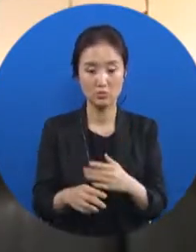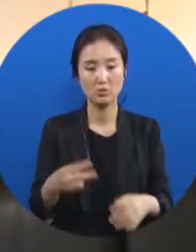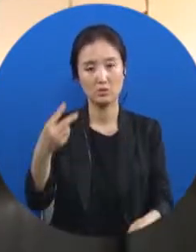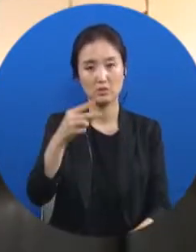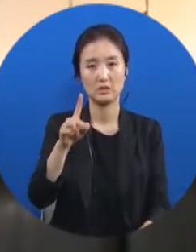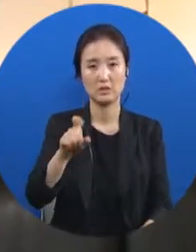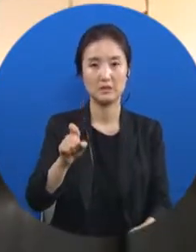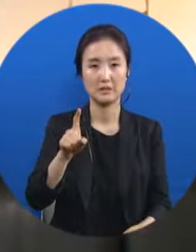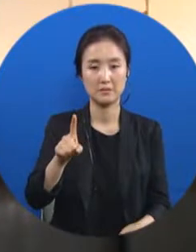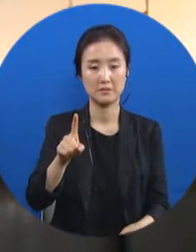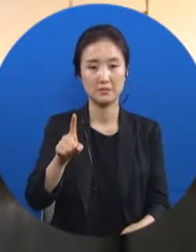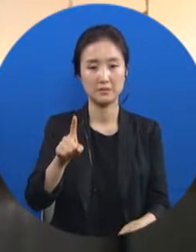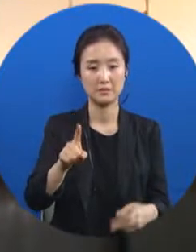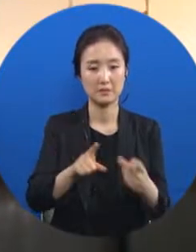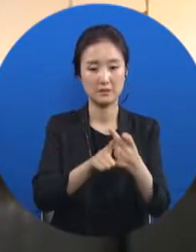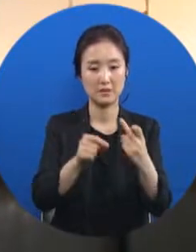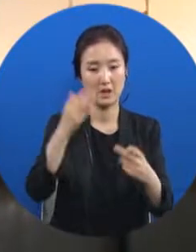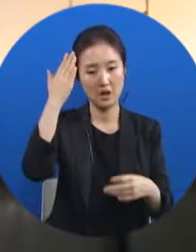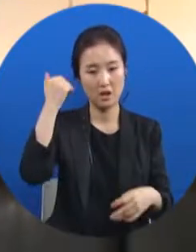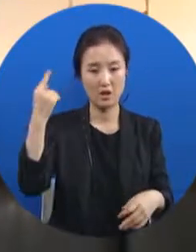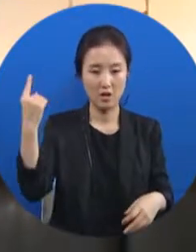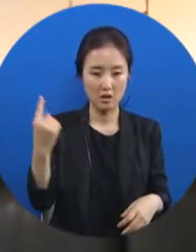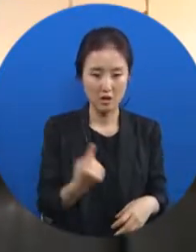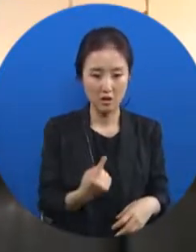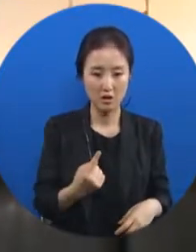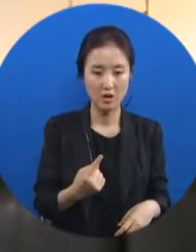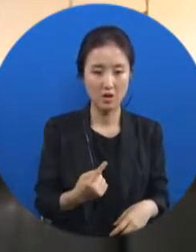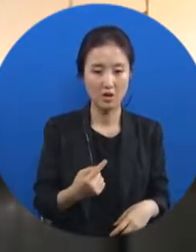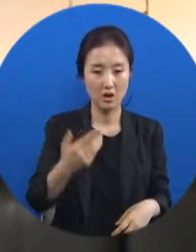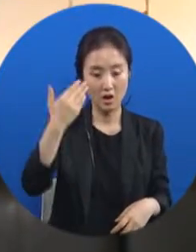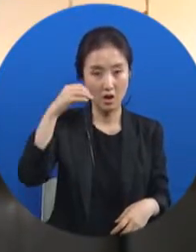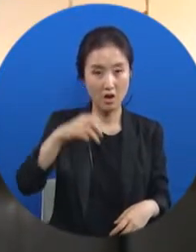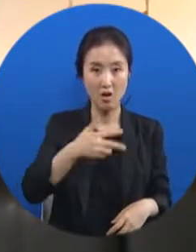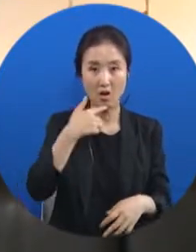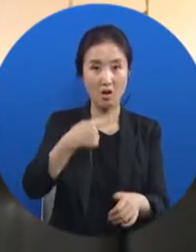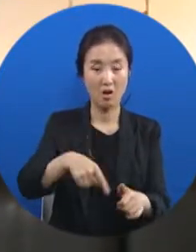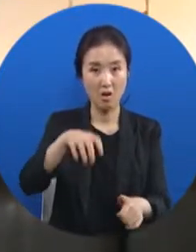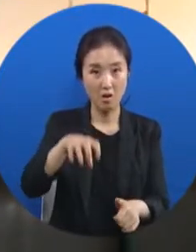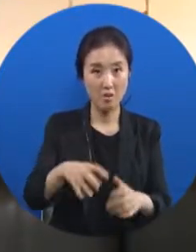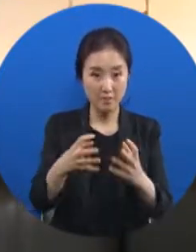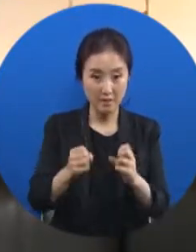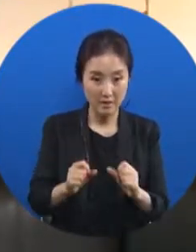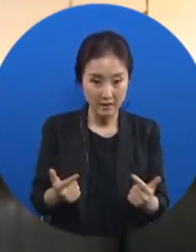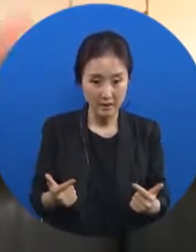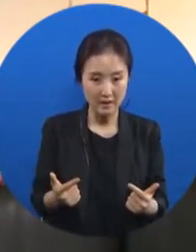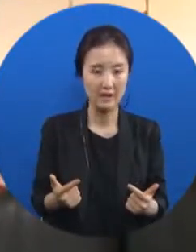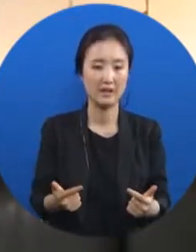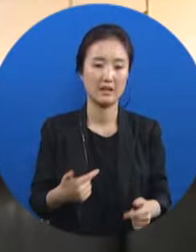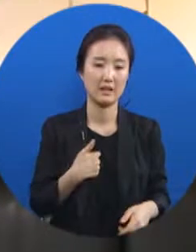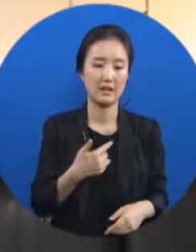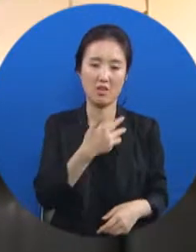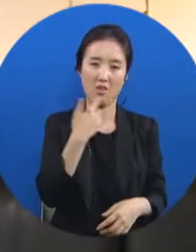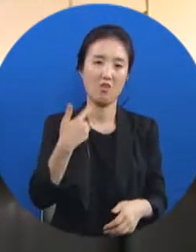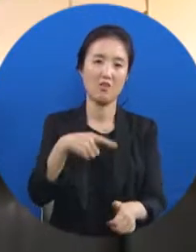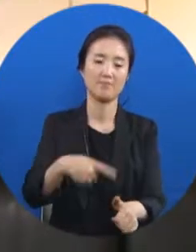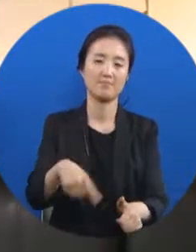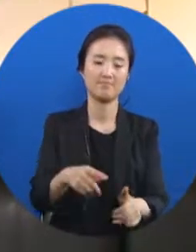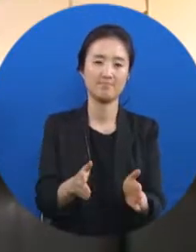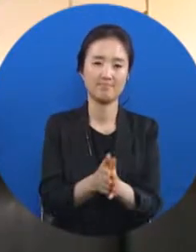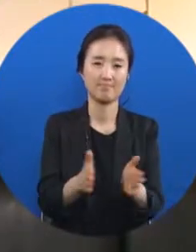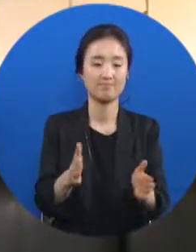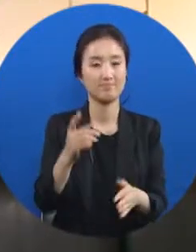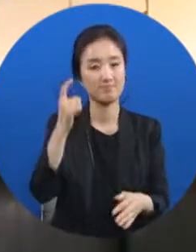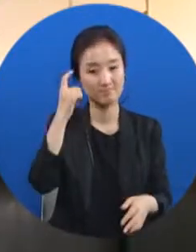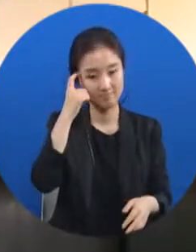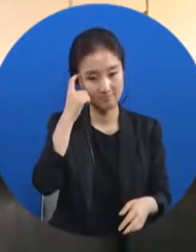왔는데 한국에 영어를 가르치는 곳이 별로 없네. 그래서 내가 여기서 영어를 가르쳐야 되겠다 라고